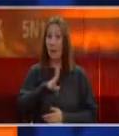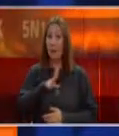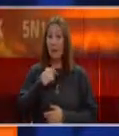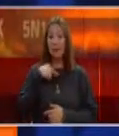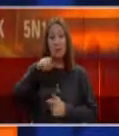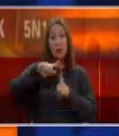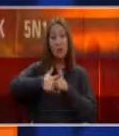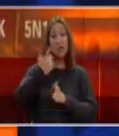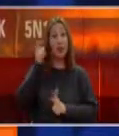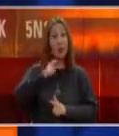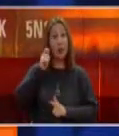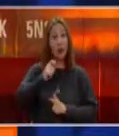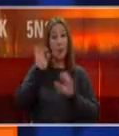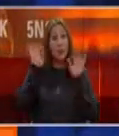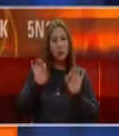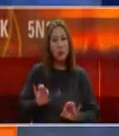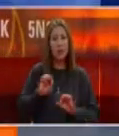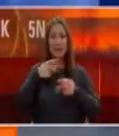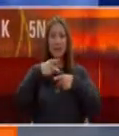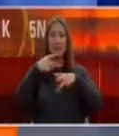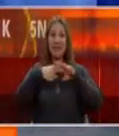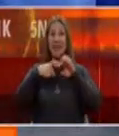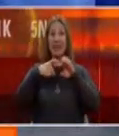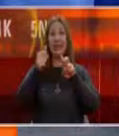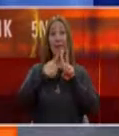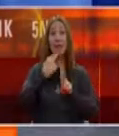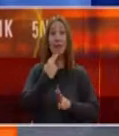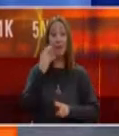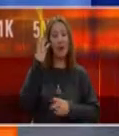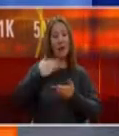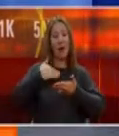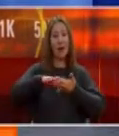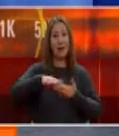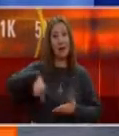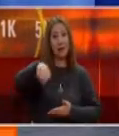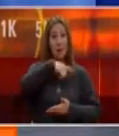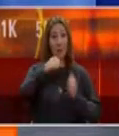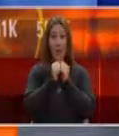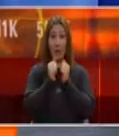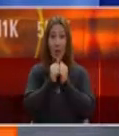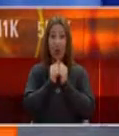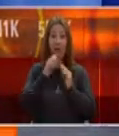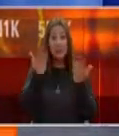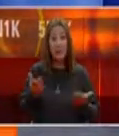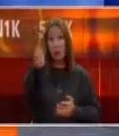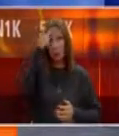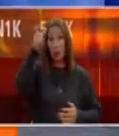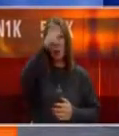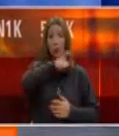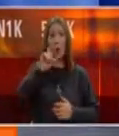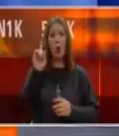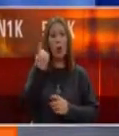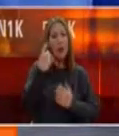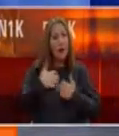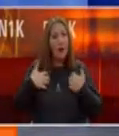bu projeyi yaparken, başlarken Zerrin Hanım da burada, vakıftan arkadaşlar da burada. Zaten Türkiye'de böyle